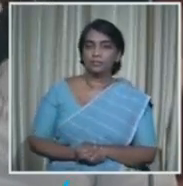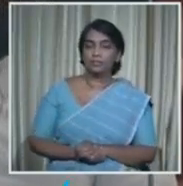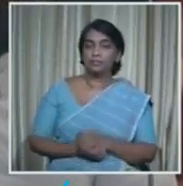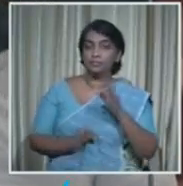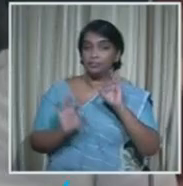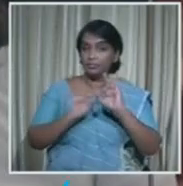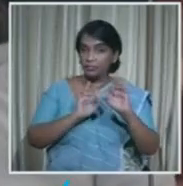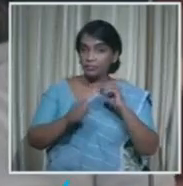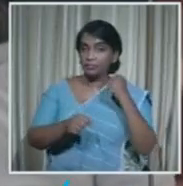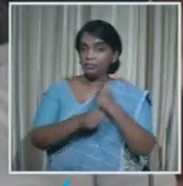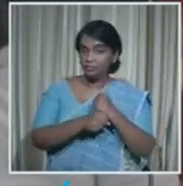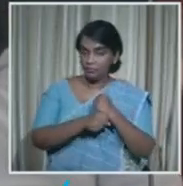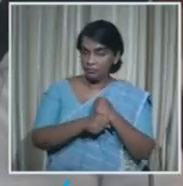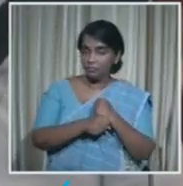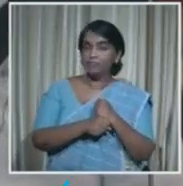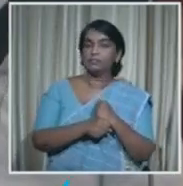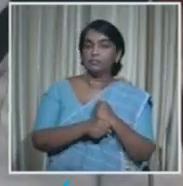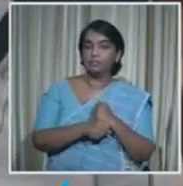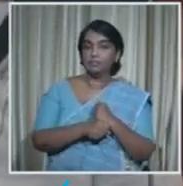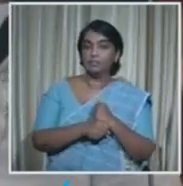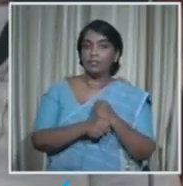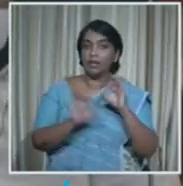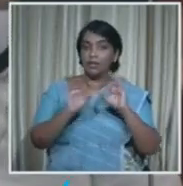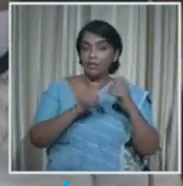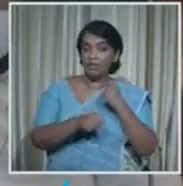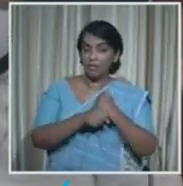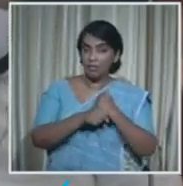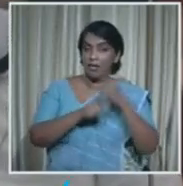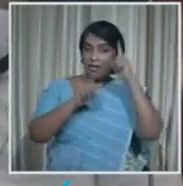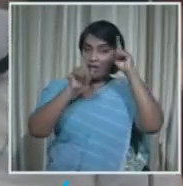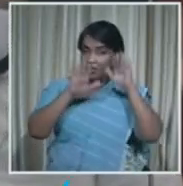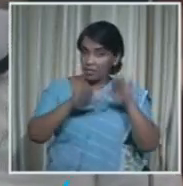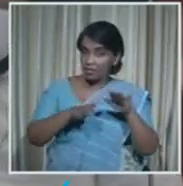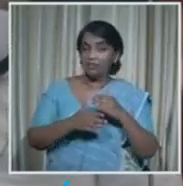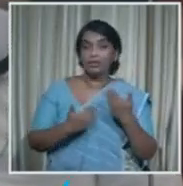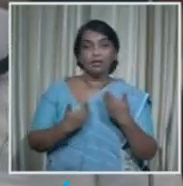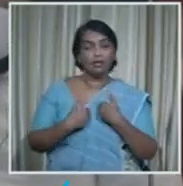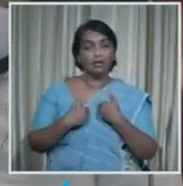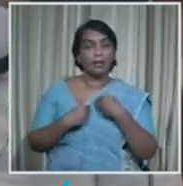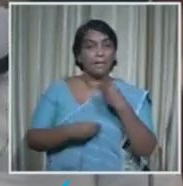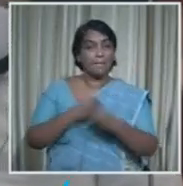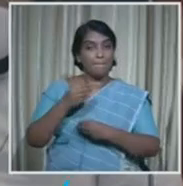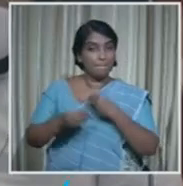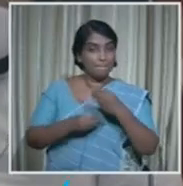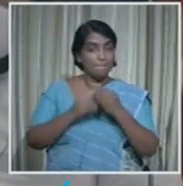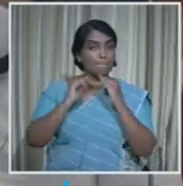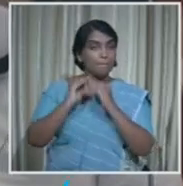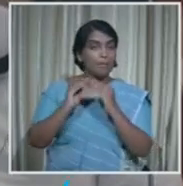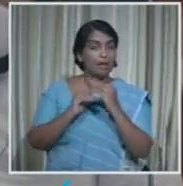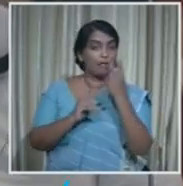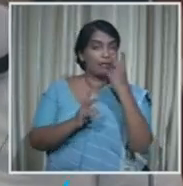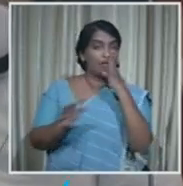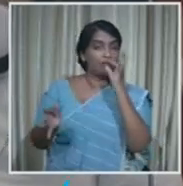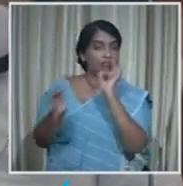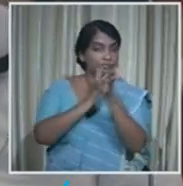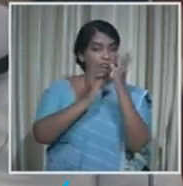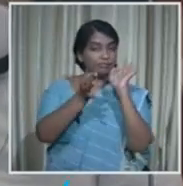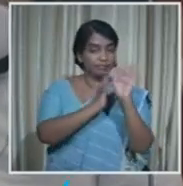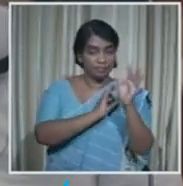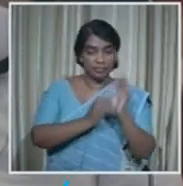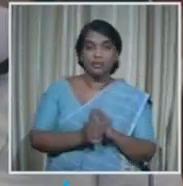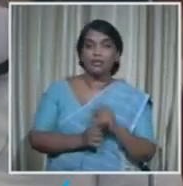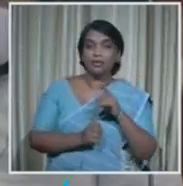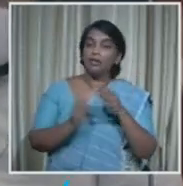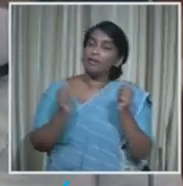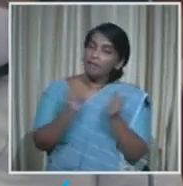යහපාලන ආණ්ඩුව ආශිර්වාදයෙන් මගේ ව්‍යාපාර ස්ථාන දෙකක් ගිනිබත් කරලා තියෙද්දි ඒ